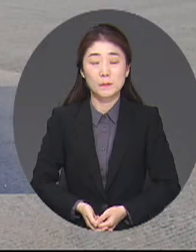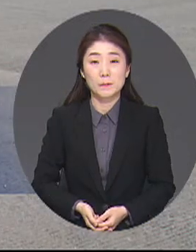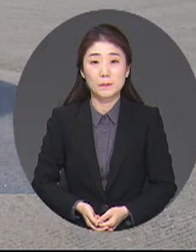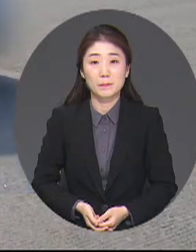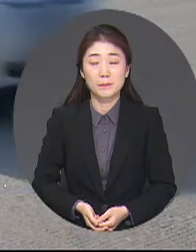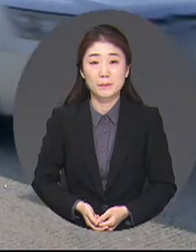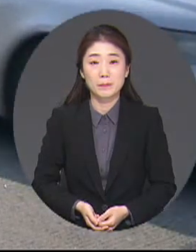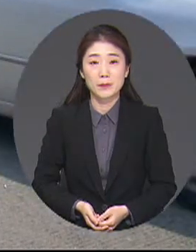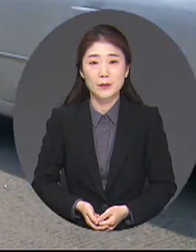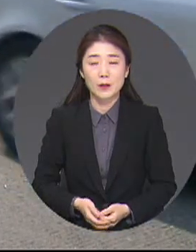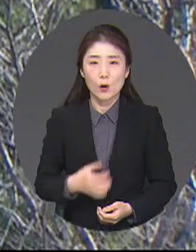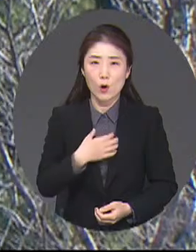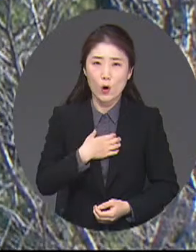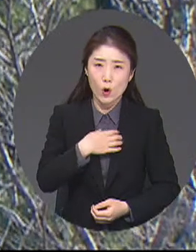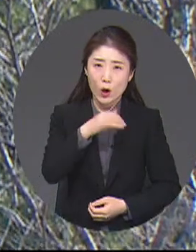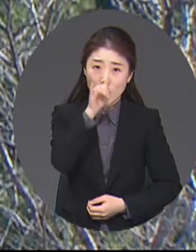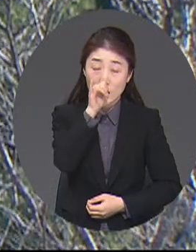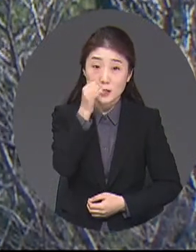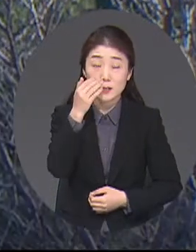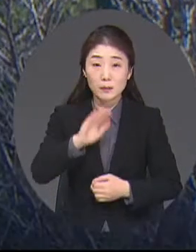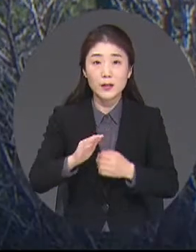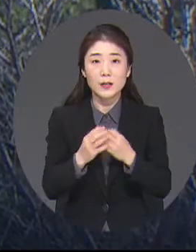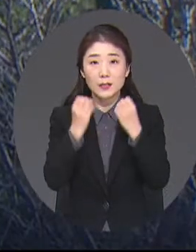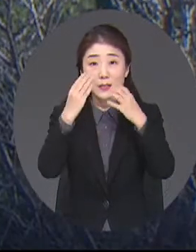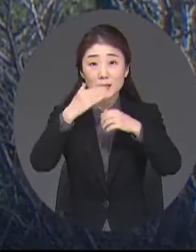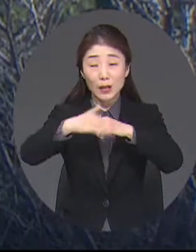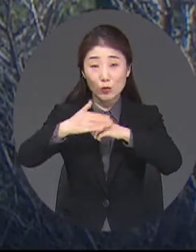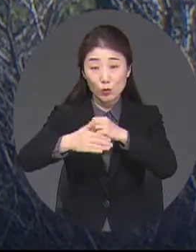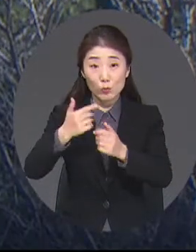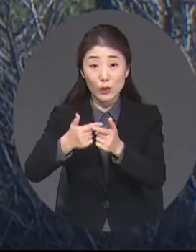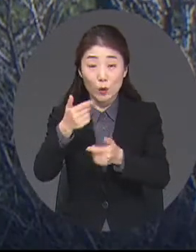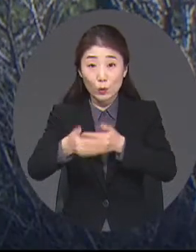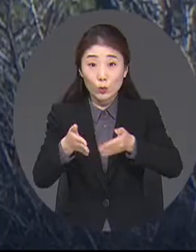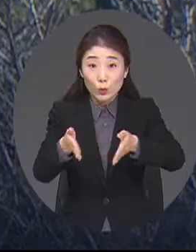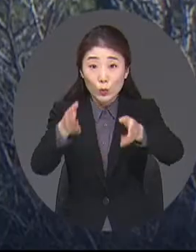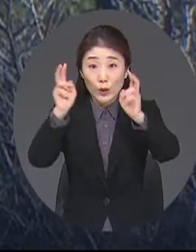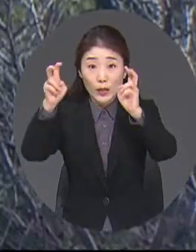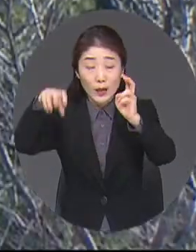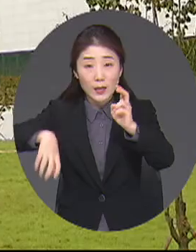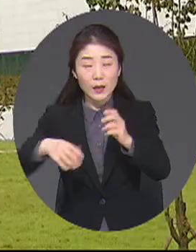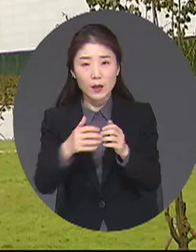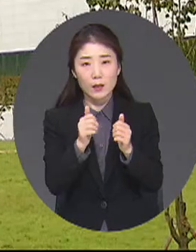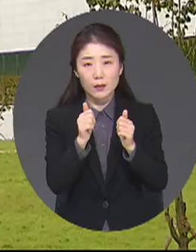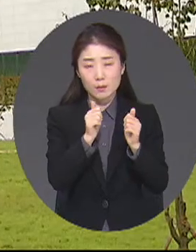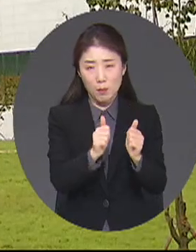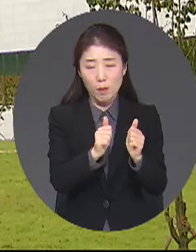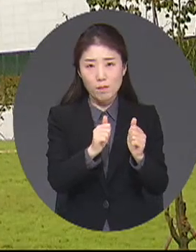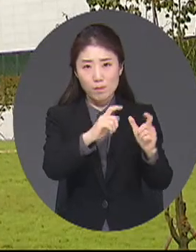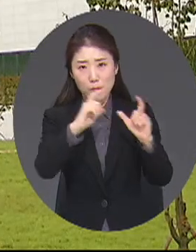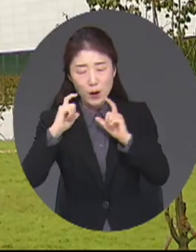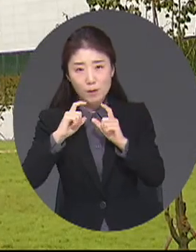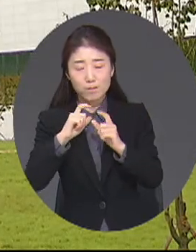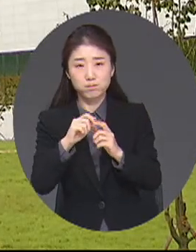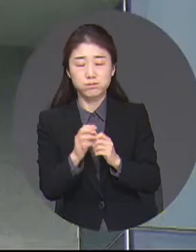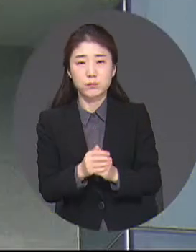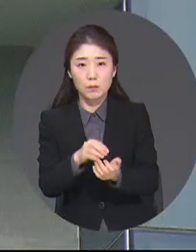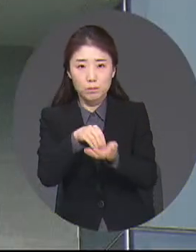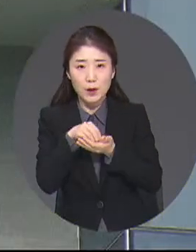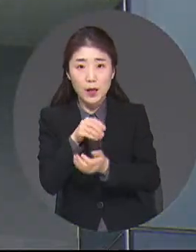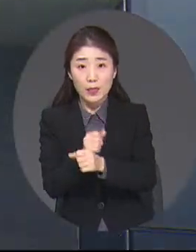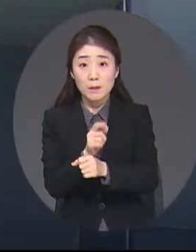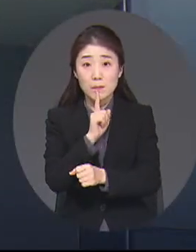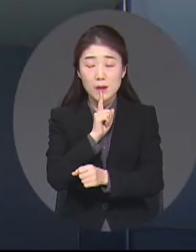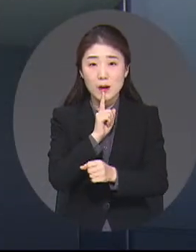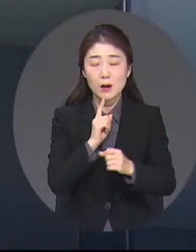이런 우려에 대해 원청인 신대구 부산 고속도로는 재판부의 판단을 따르겠단 입장을 전했고 국민연금공단